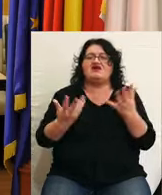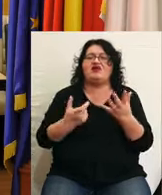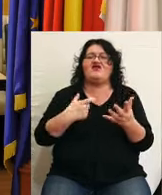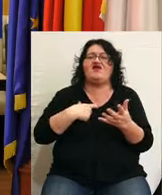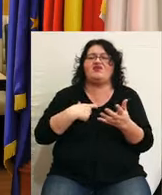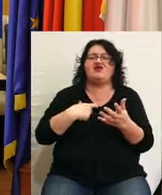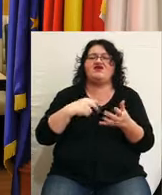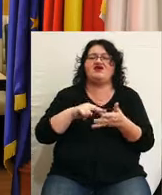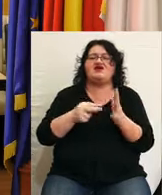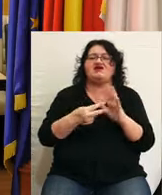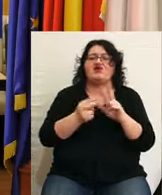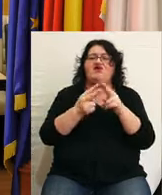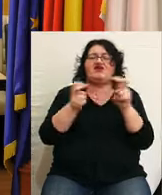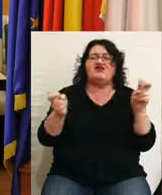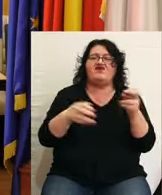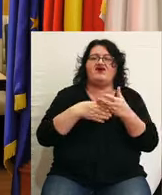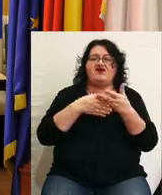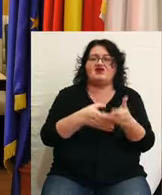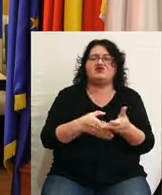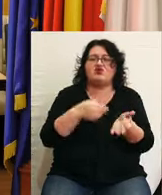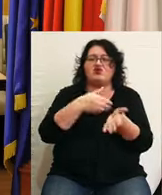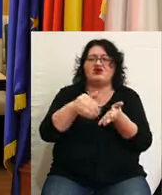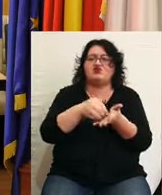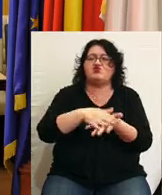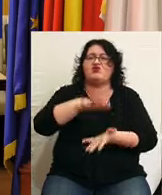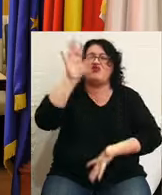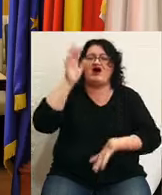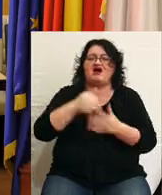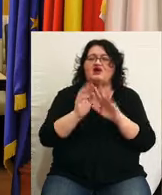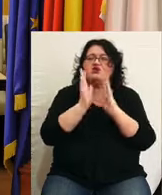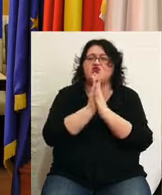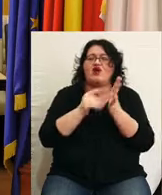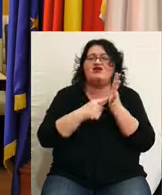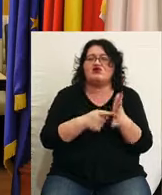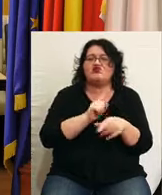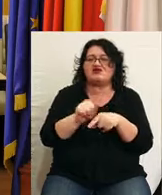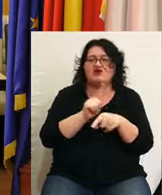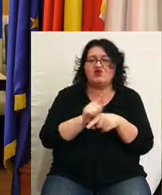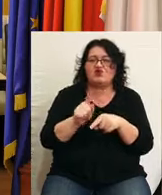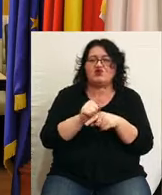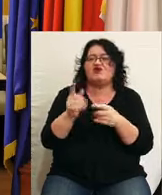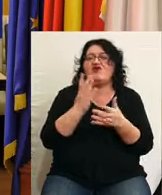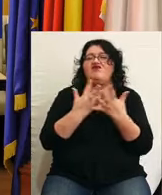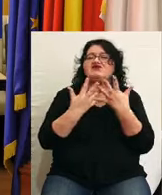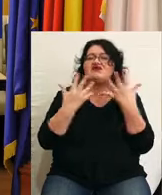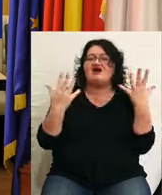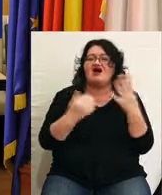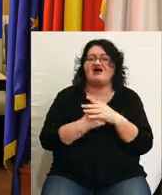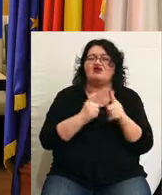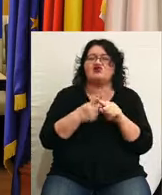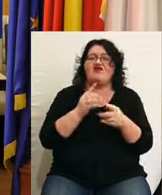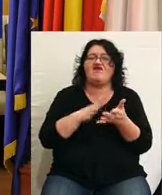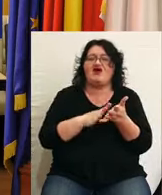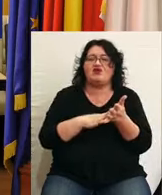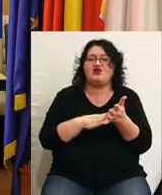fi rezolvată fără costuri enorme. Toate aceste lucruri au fost clare. Iar faptul